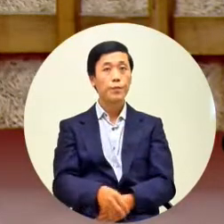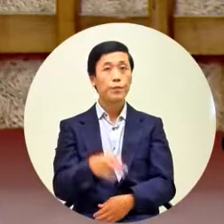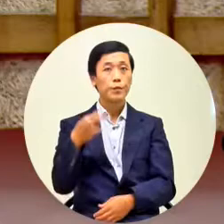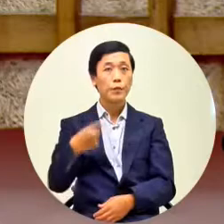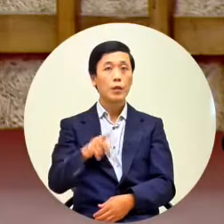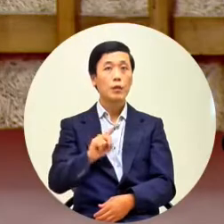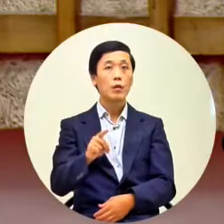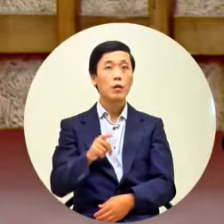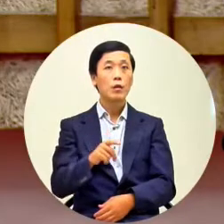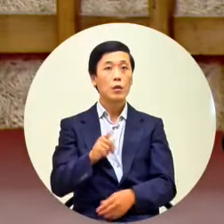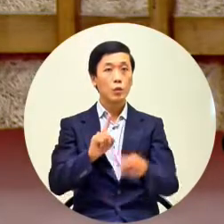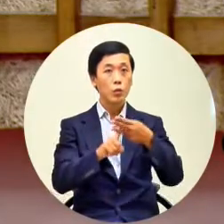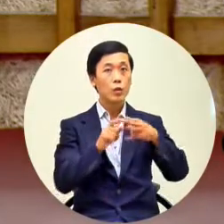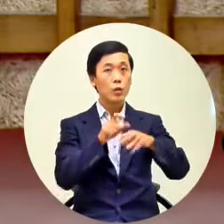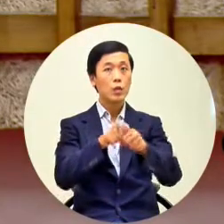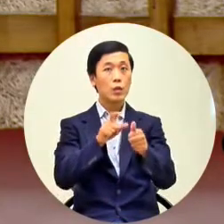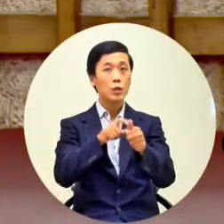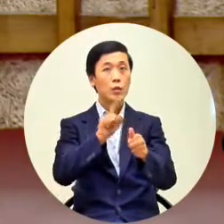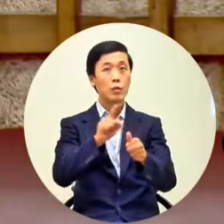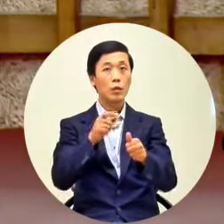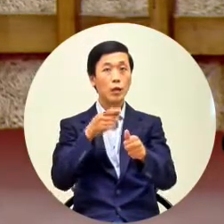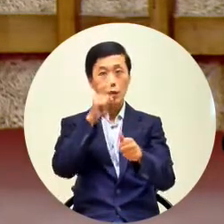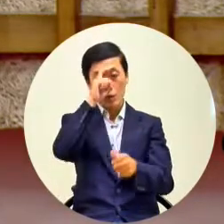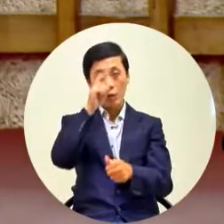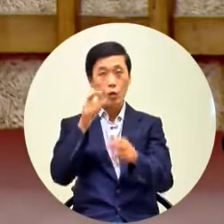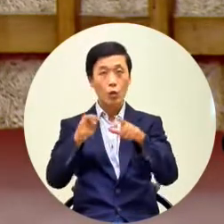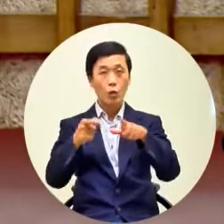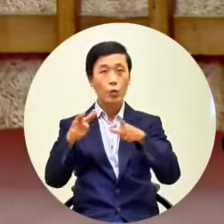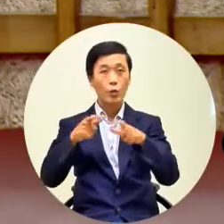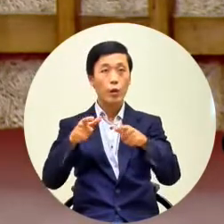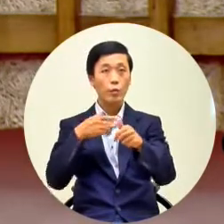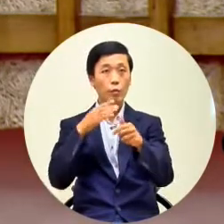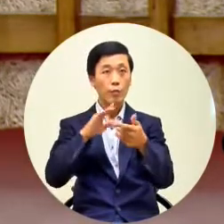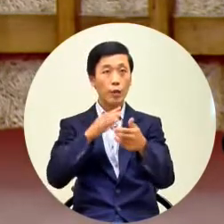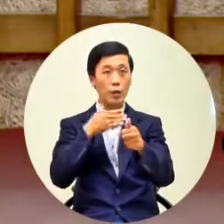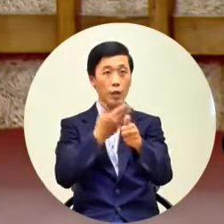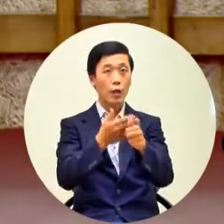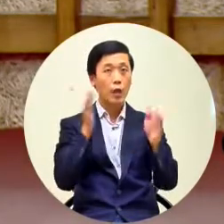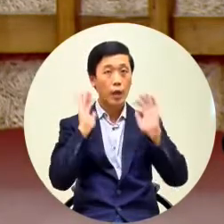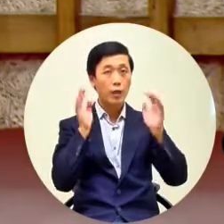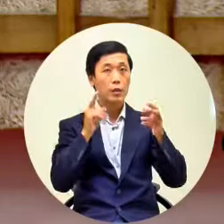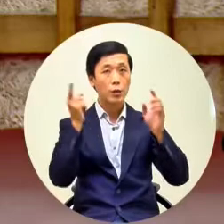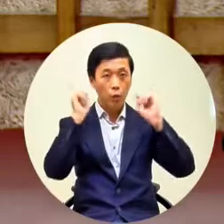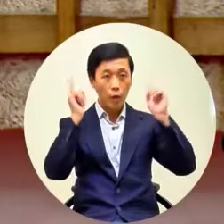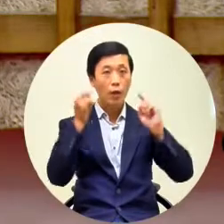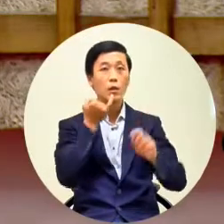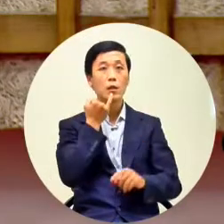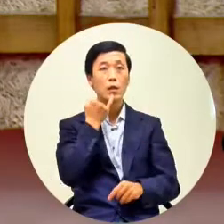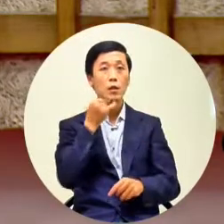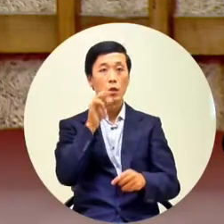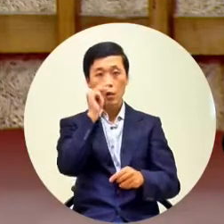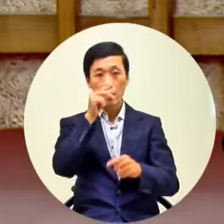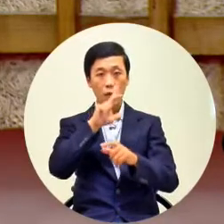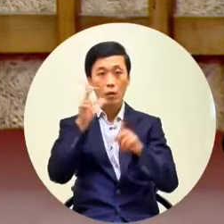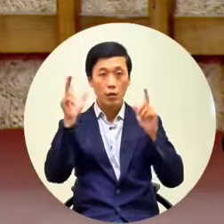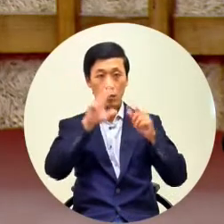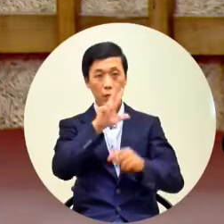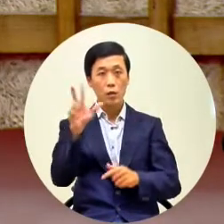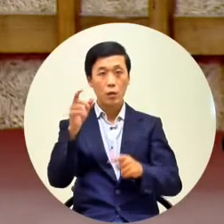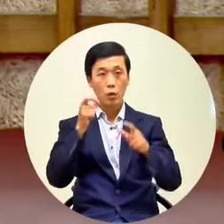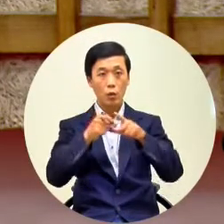让接下来主题是让公园成为孩子的乐园。其实我一直在主张说，特色公园这样